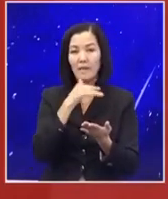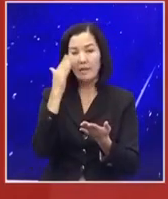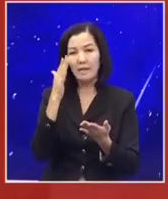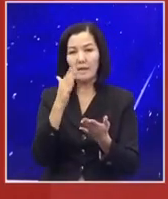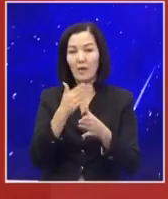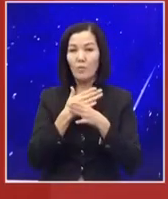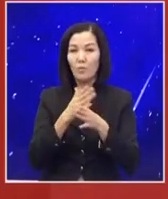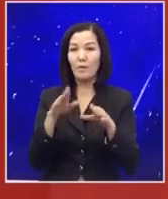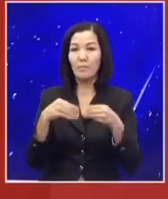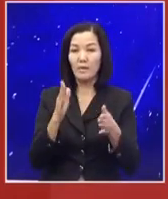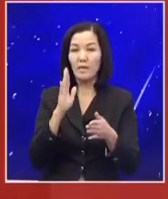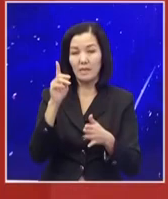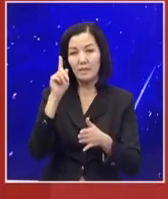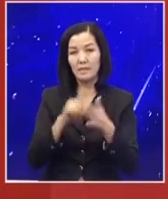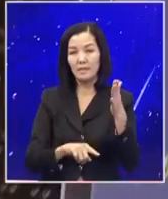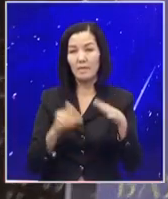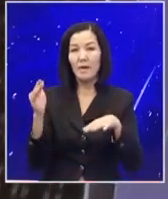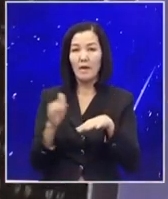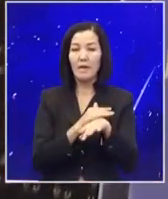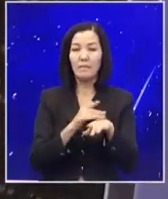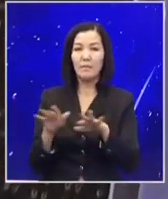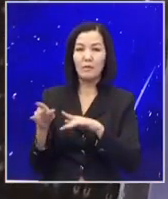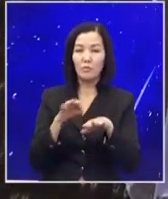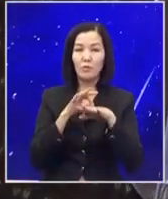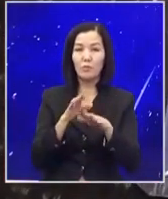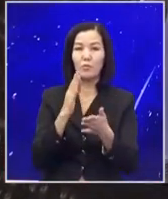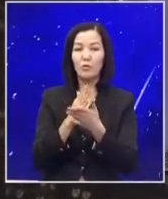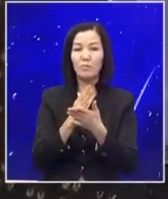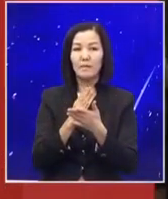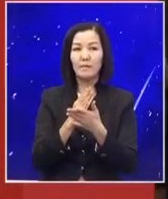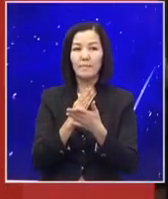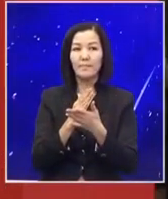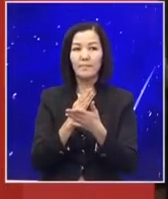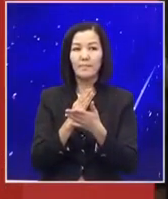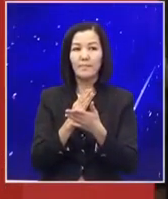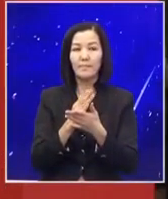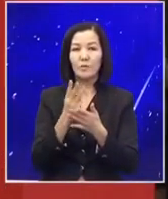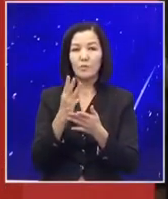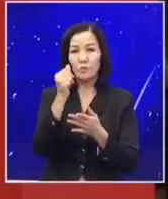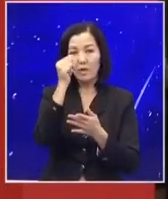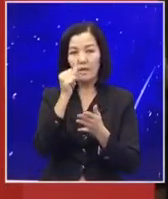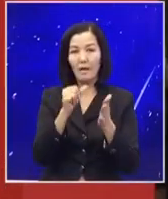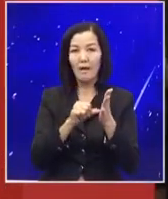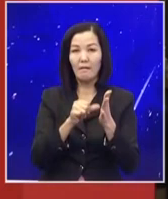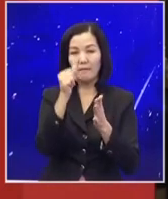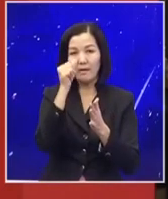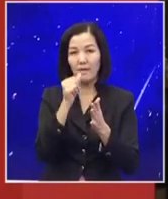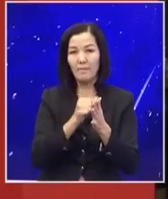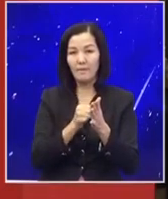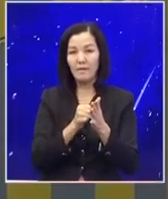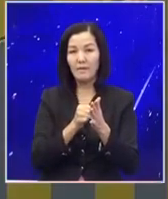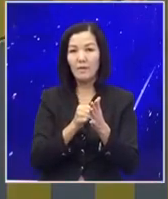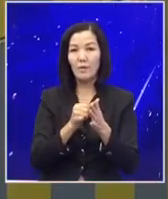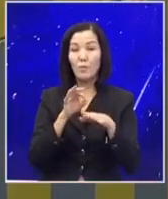балаларға көмектесет деген ниетпен осы қайырымдылықты өткізіп отырмыз. Бұйыртса енді 3 айда бір, 6 айда бір деп өткізіп тұрамыз деп осын ойлап